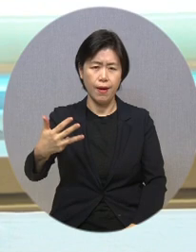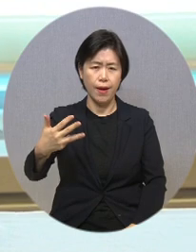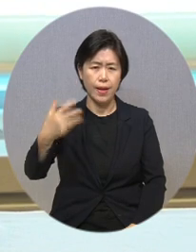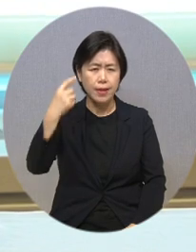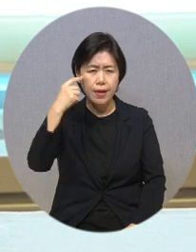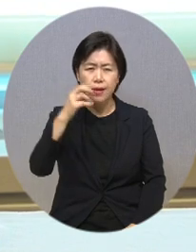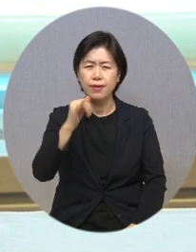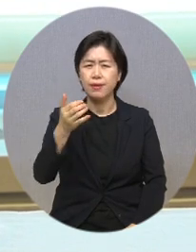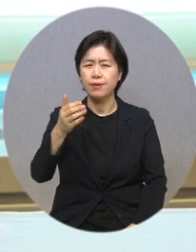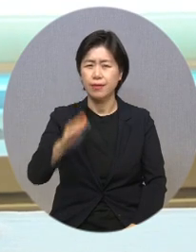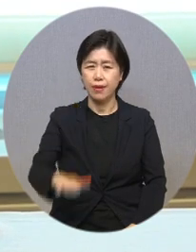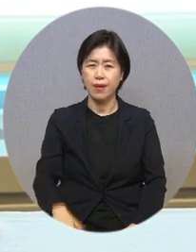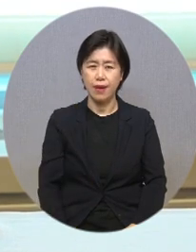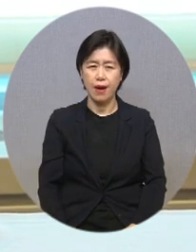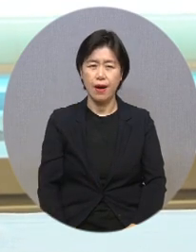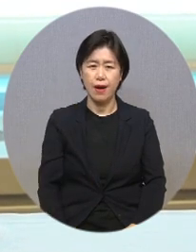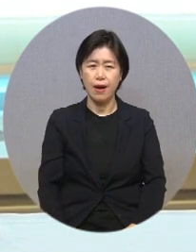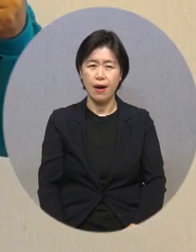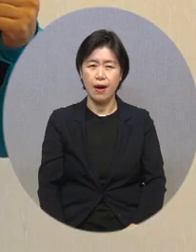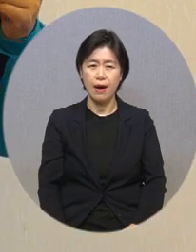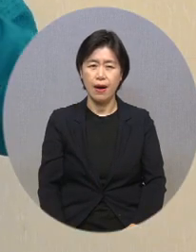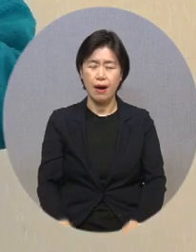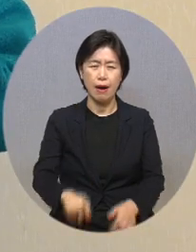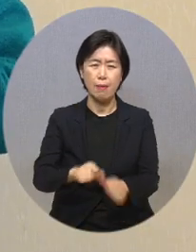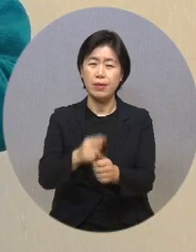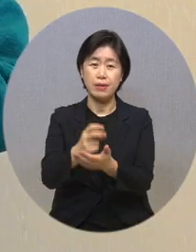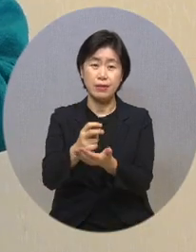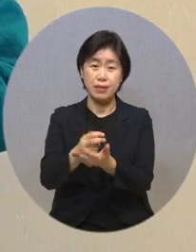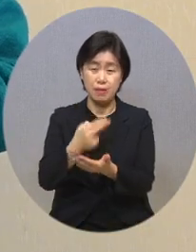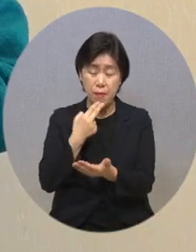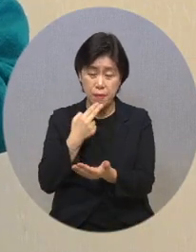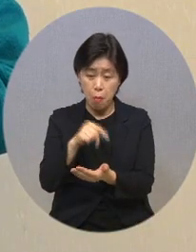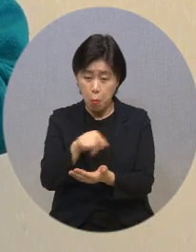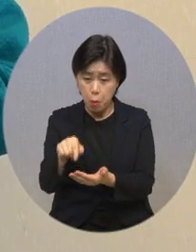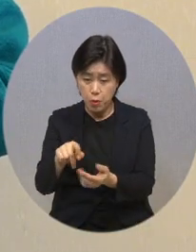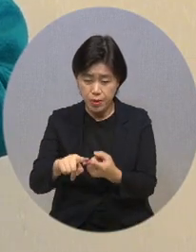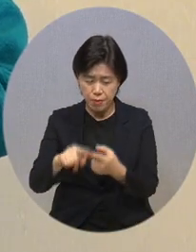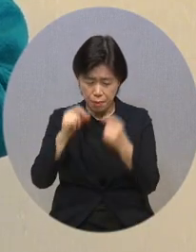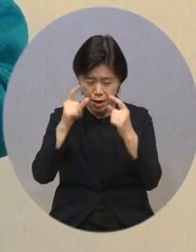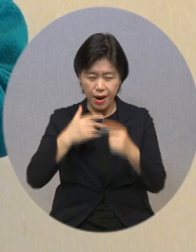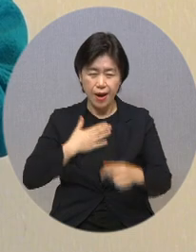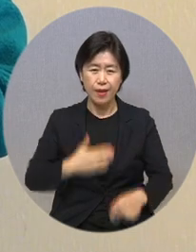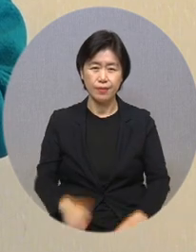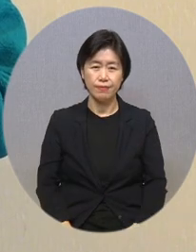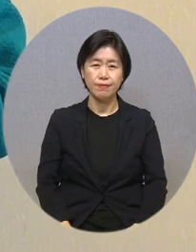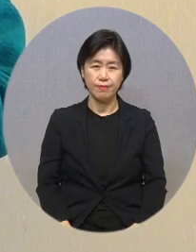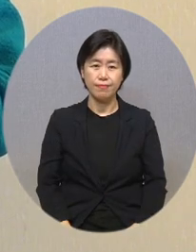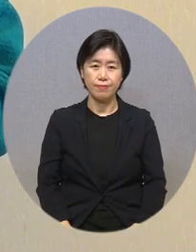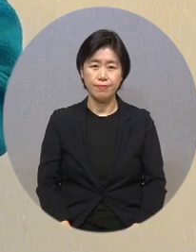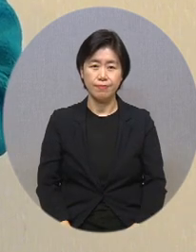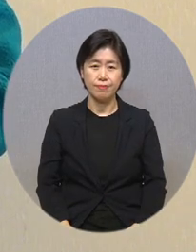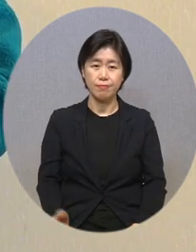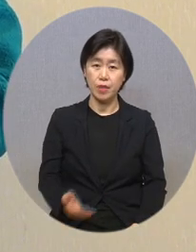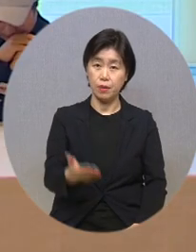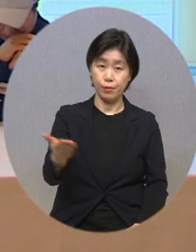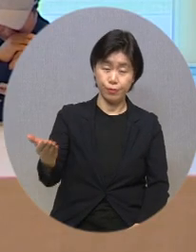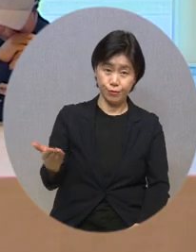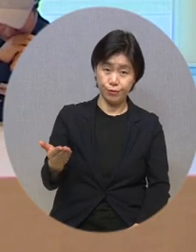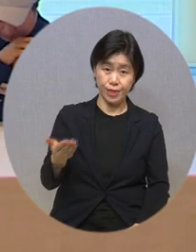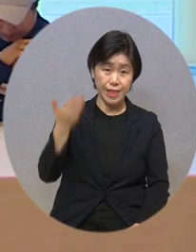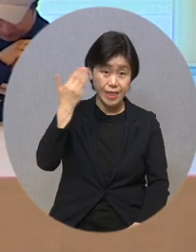하고 있었거든요. 근데 페널티가 없는 부분이 좀 있구나. 자. 일단 지식 수준은 저희가 확실하게 확인을